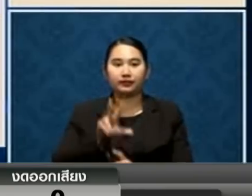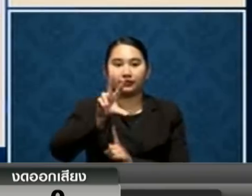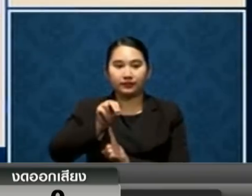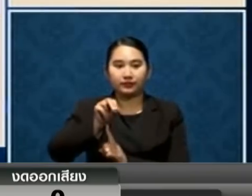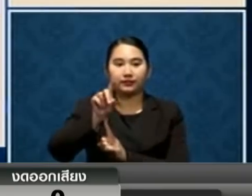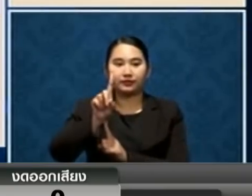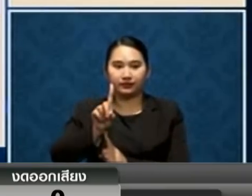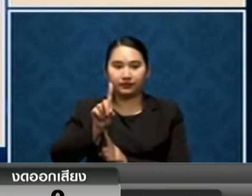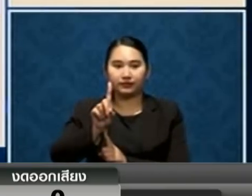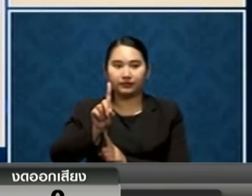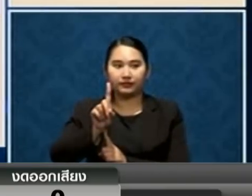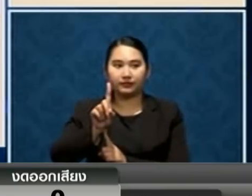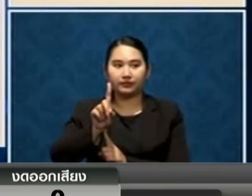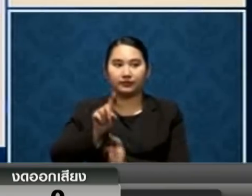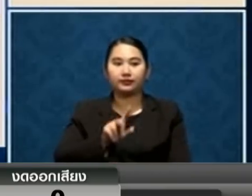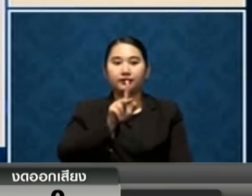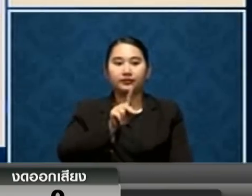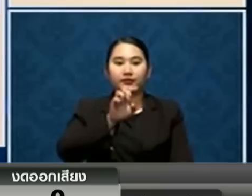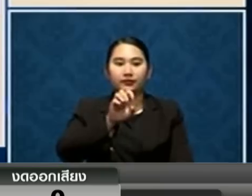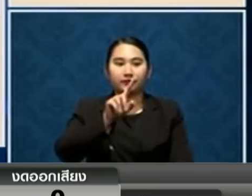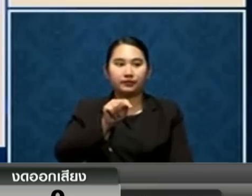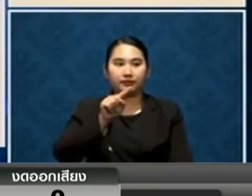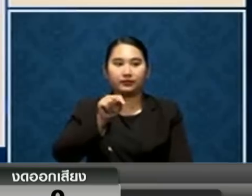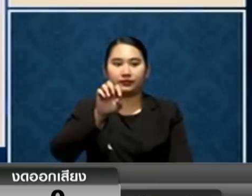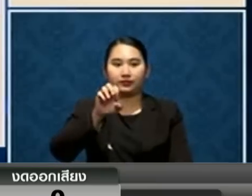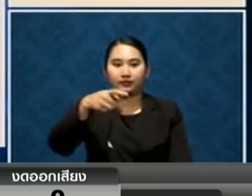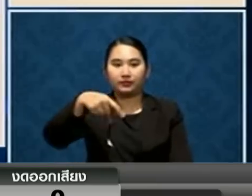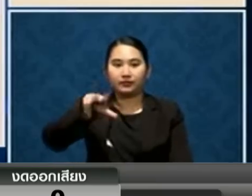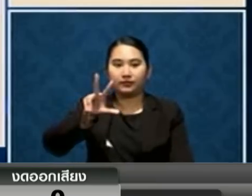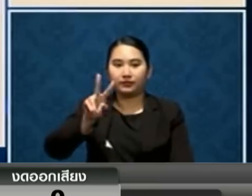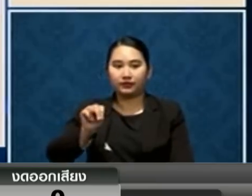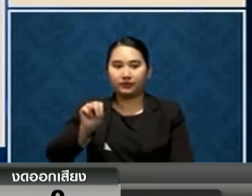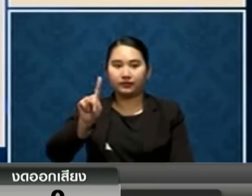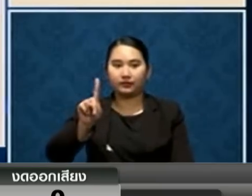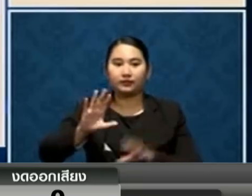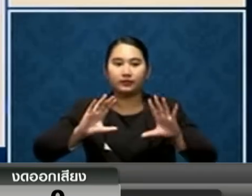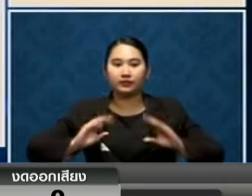31นายกิติพลปานพรหมมาศ ไม่เห็นชอบครับ